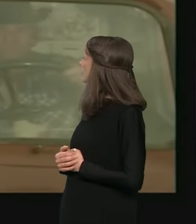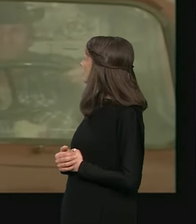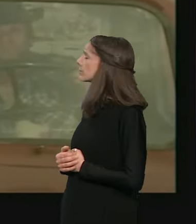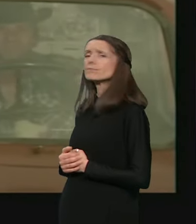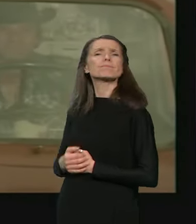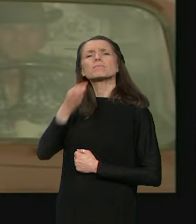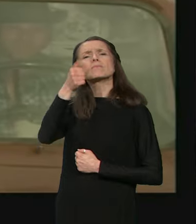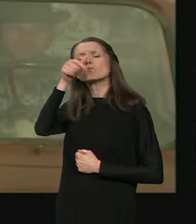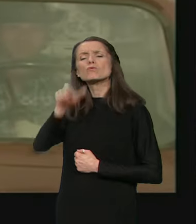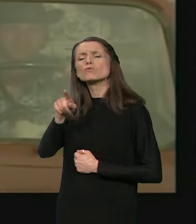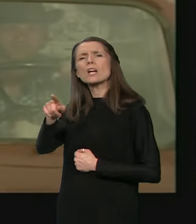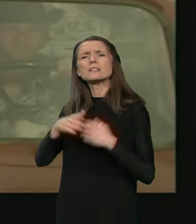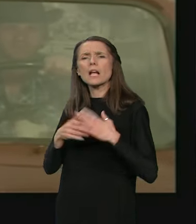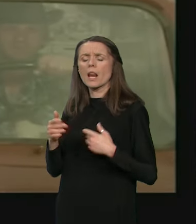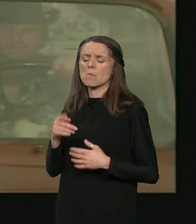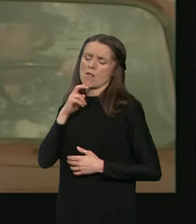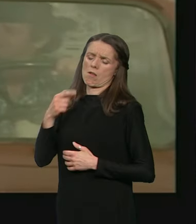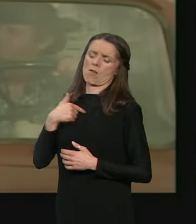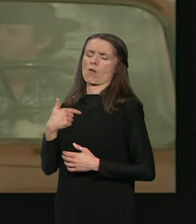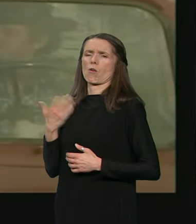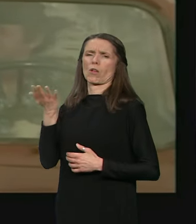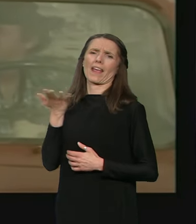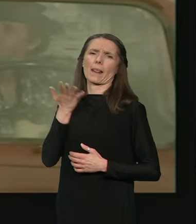Šta si po zanimanju? Gelerica.